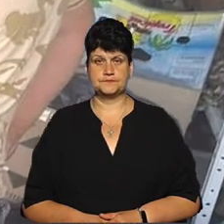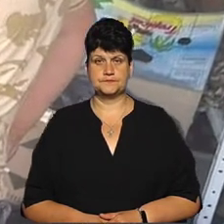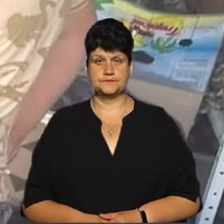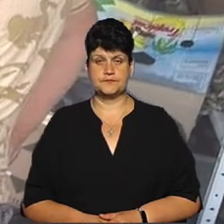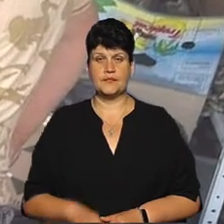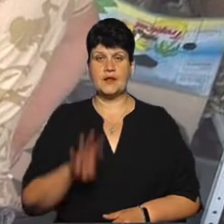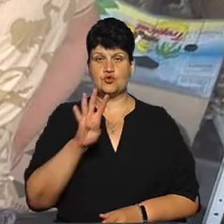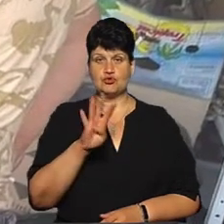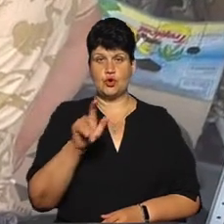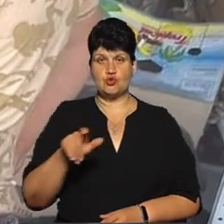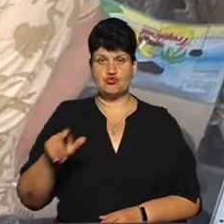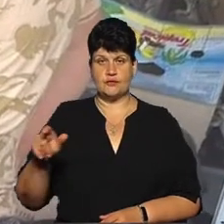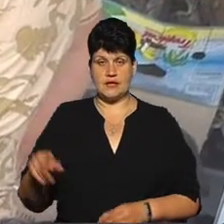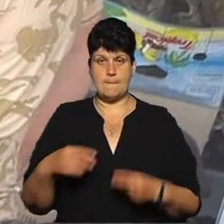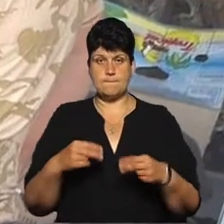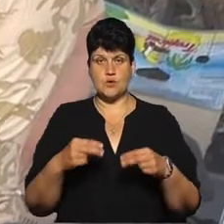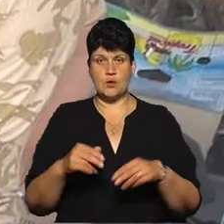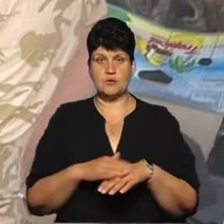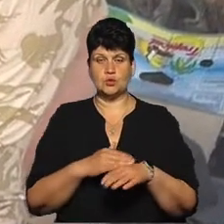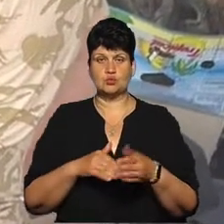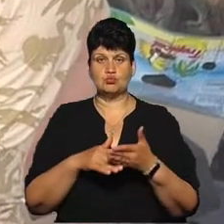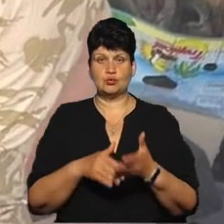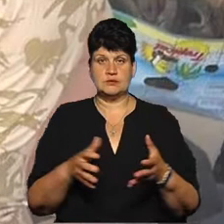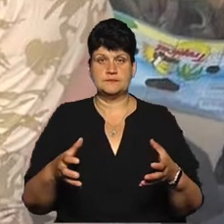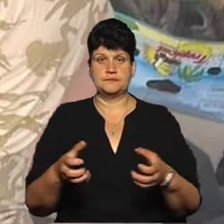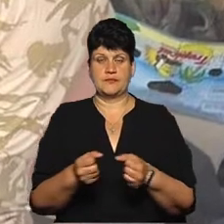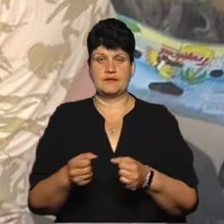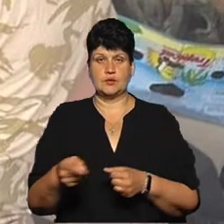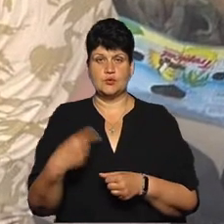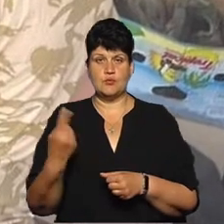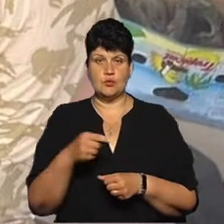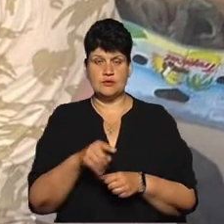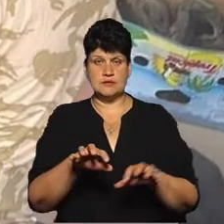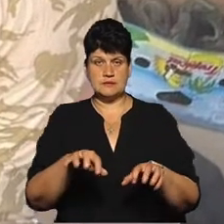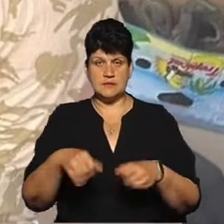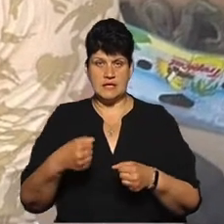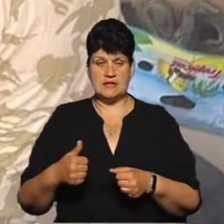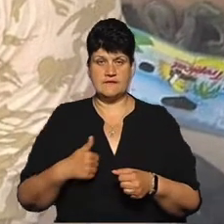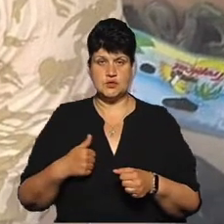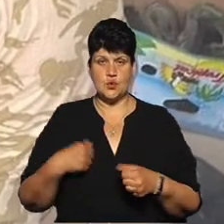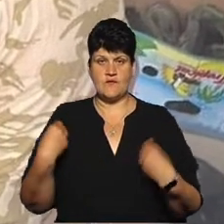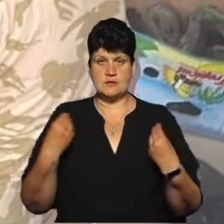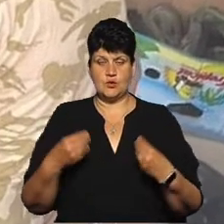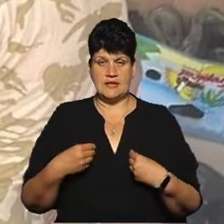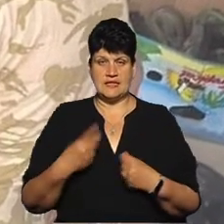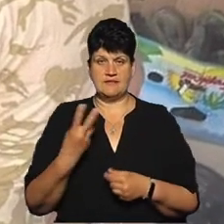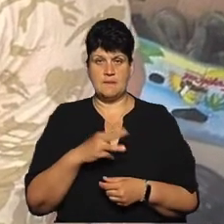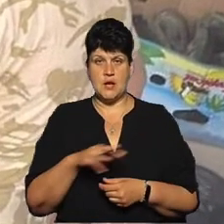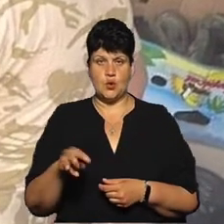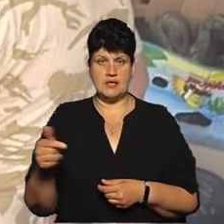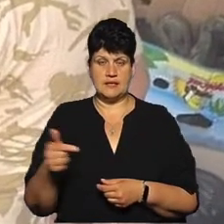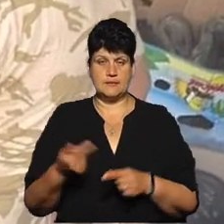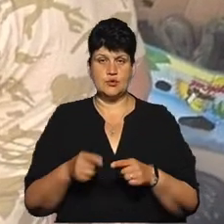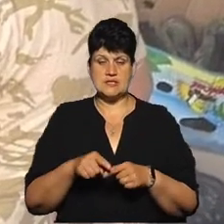які продавали гуманітарну допомогу, затримали на Тернопільщині. У них вилучили військове спорядження на 2 мільйони гривень. Про це повідомили в